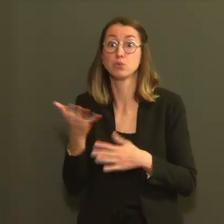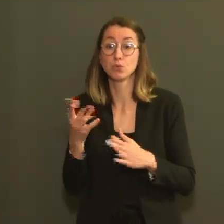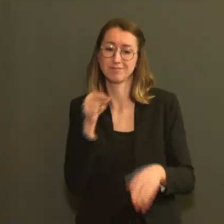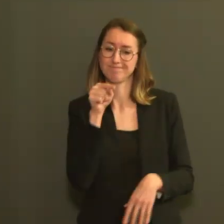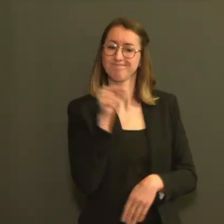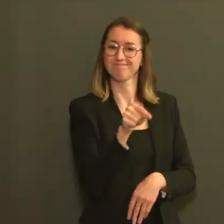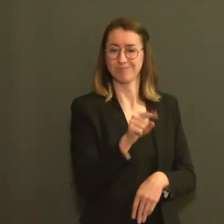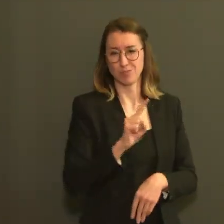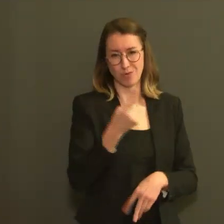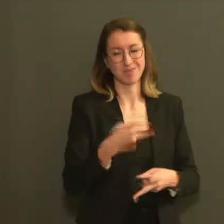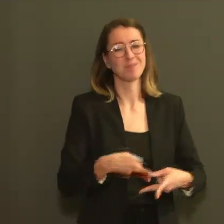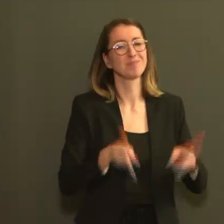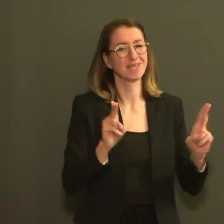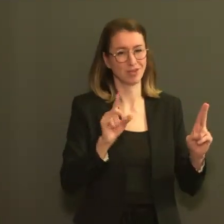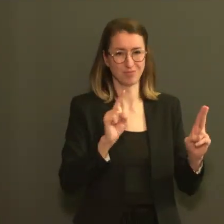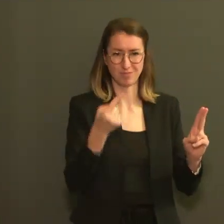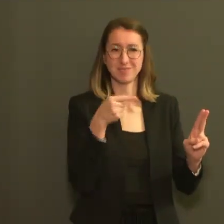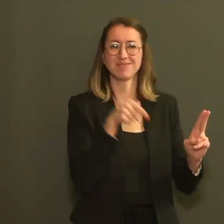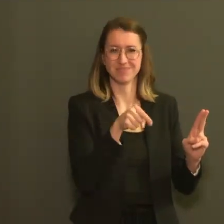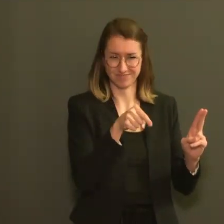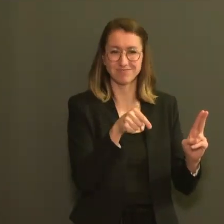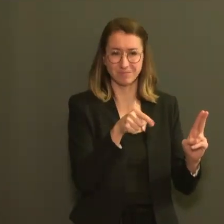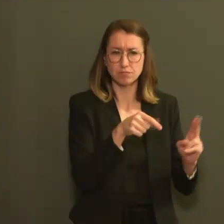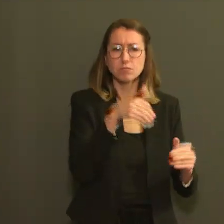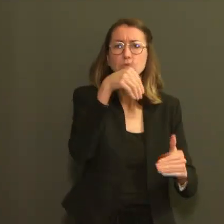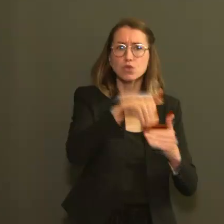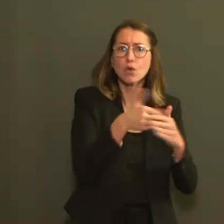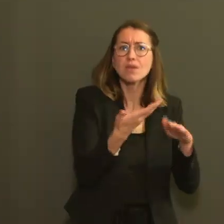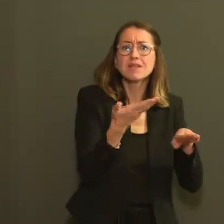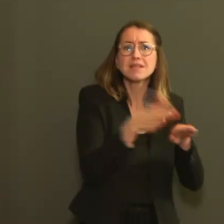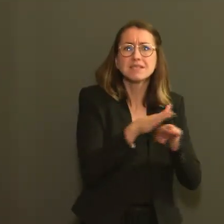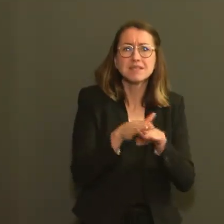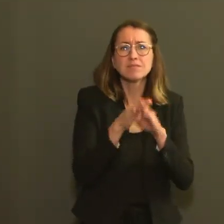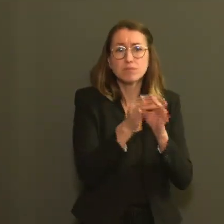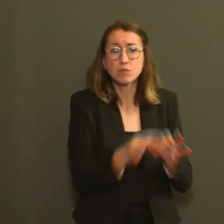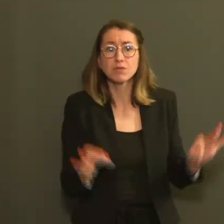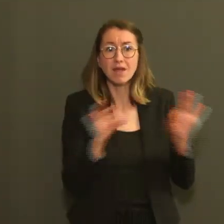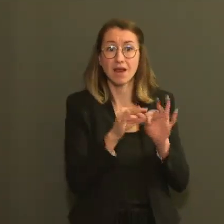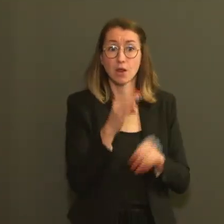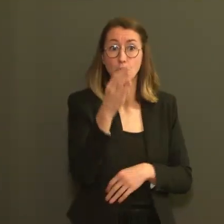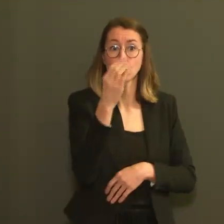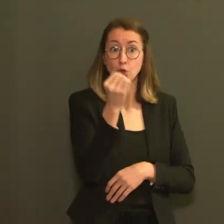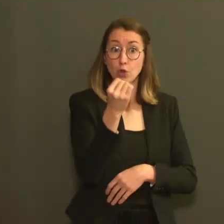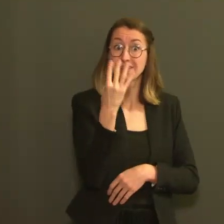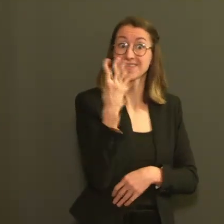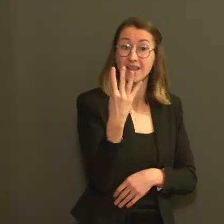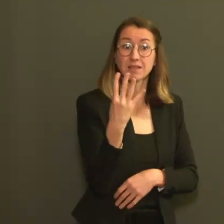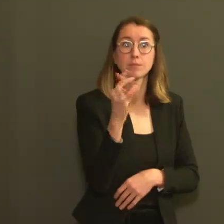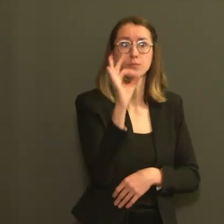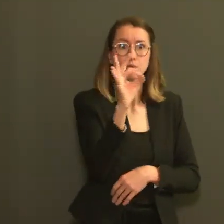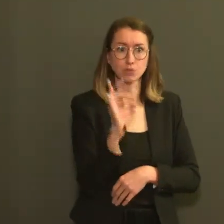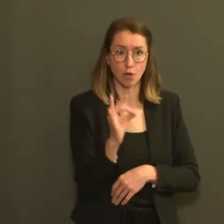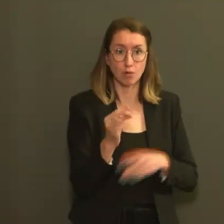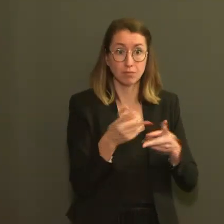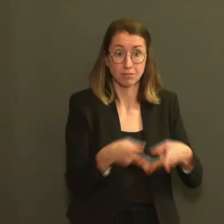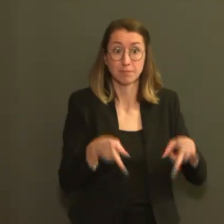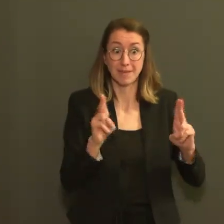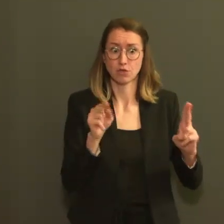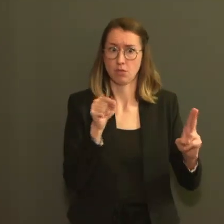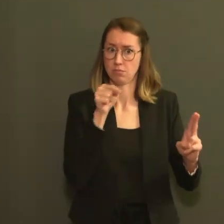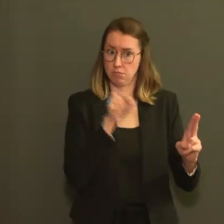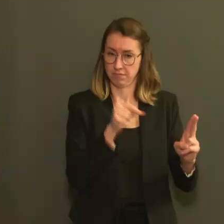vague contient 94% du total des décès. Nous avons 6% des décès qui est lié à la période depuis la